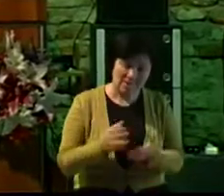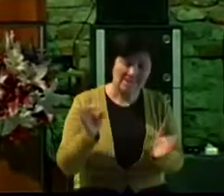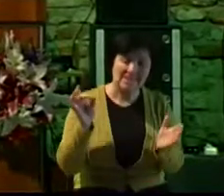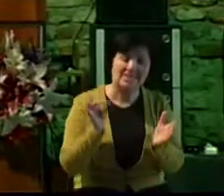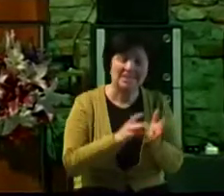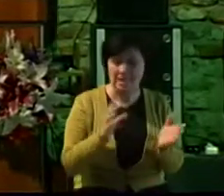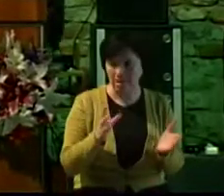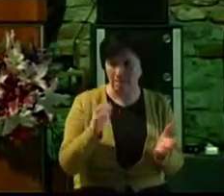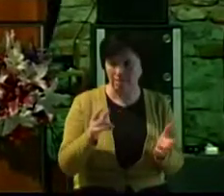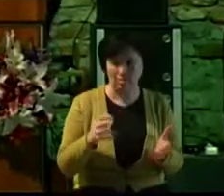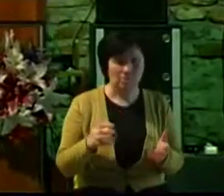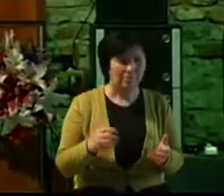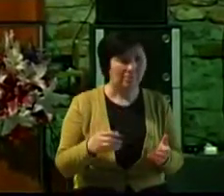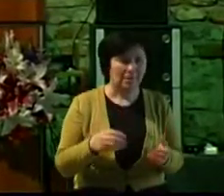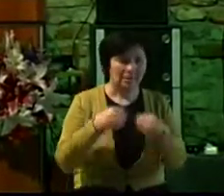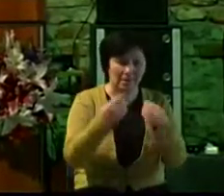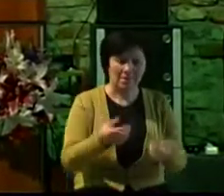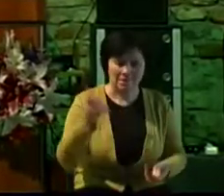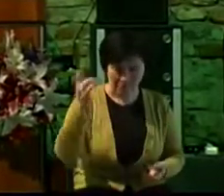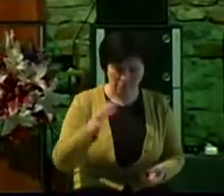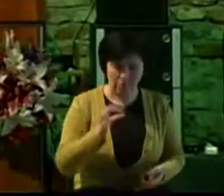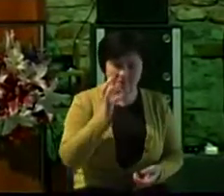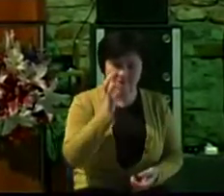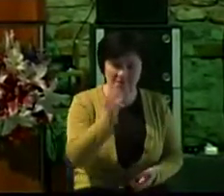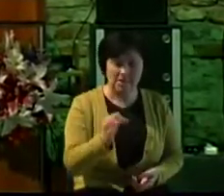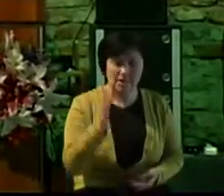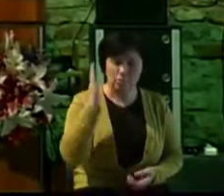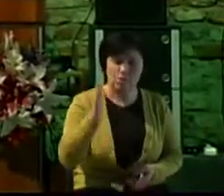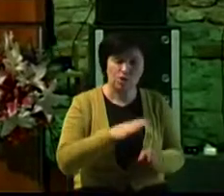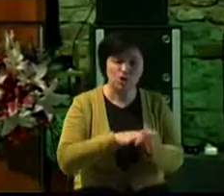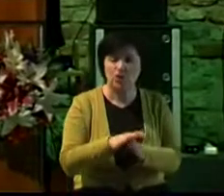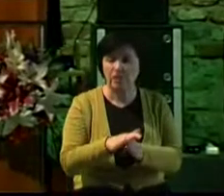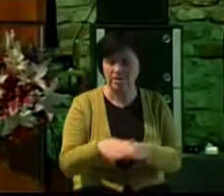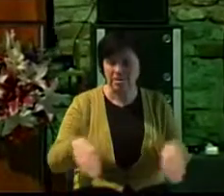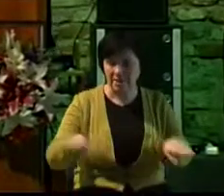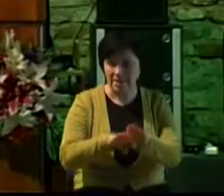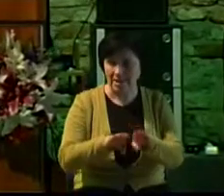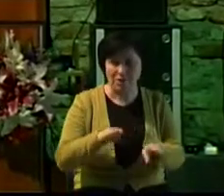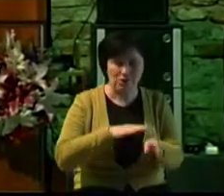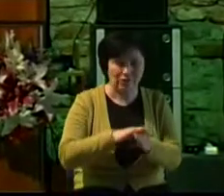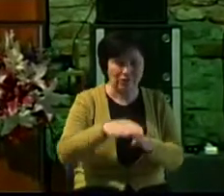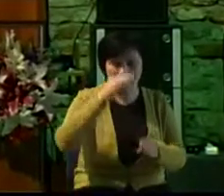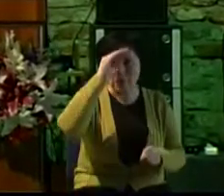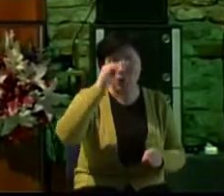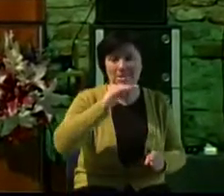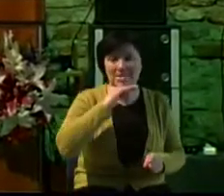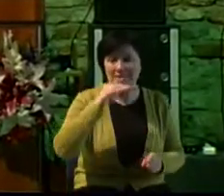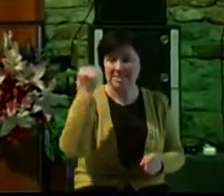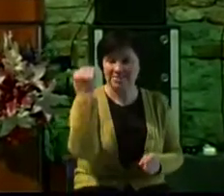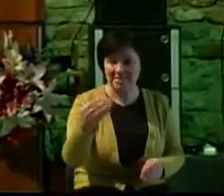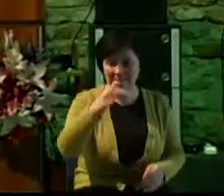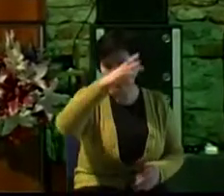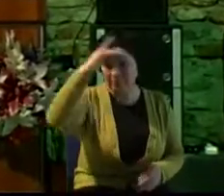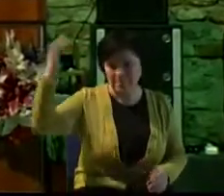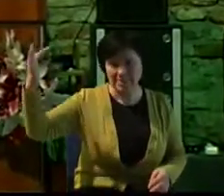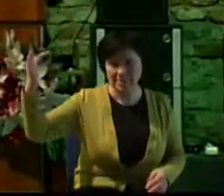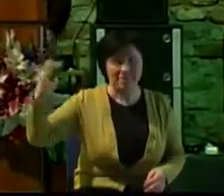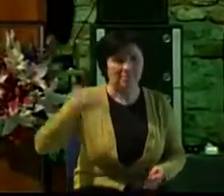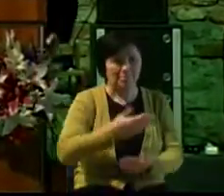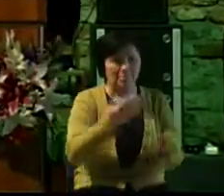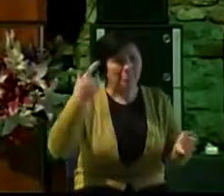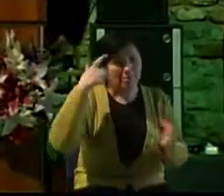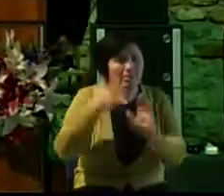цель, которую поставил нам Господь, сказав: «Будьте совершенны, как совершен Отец ваш Небесный». И